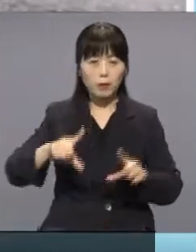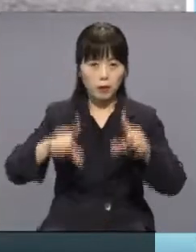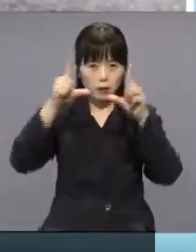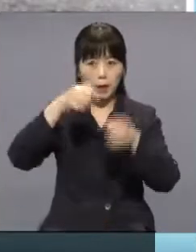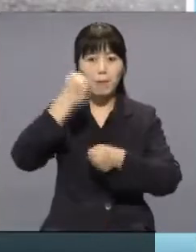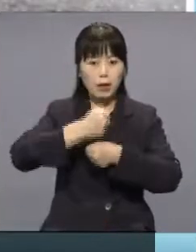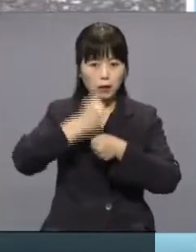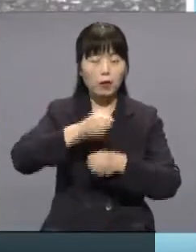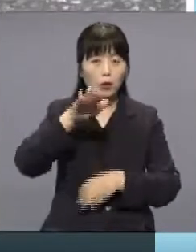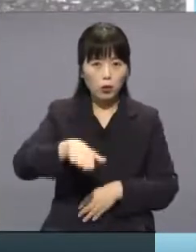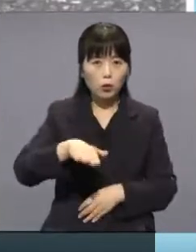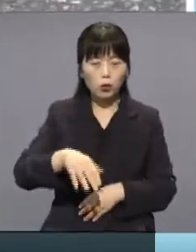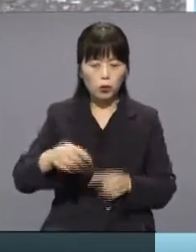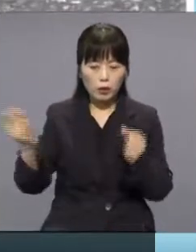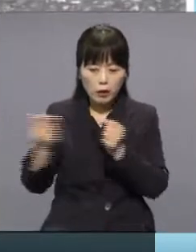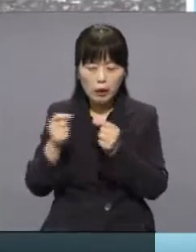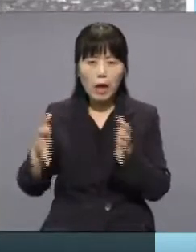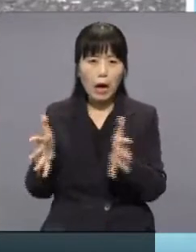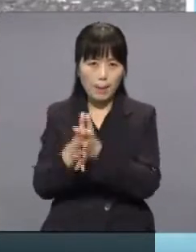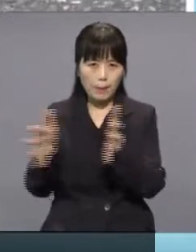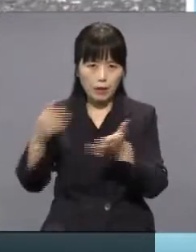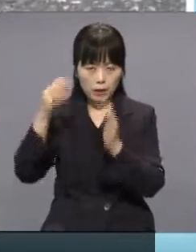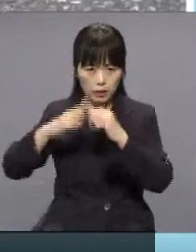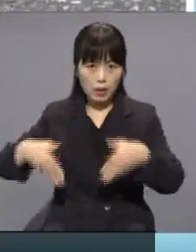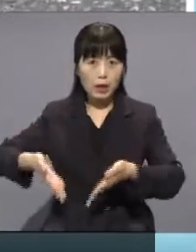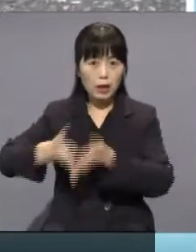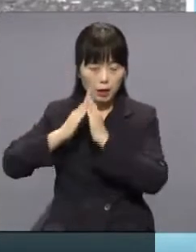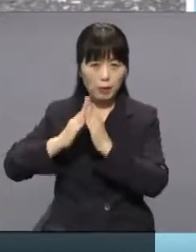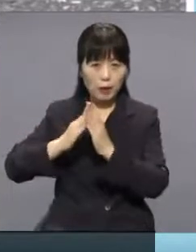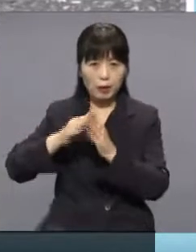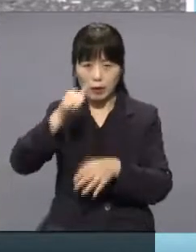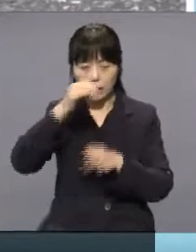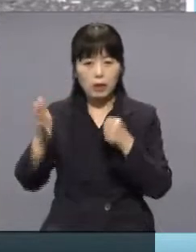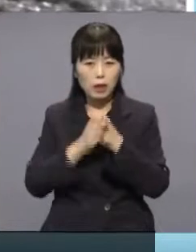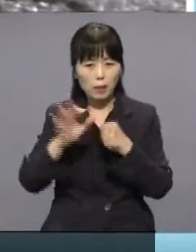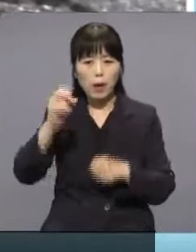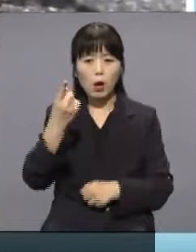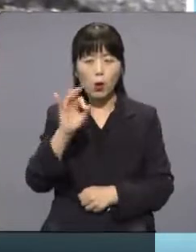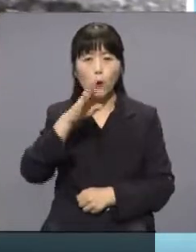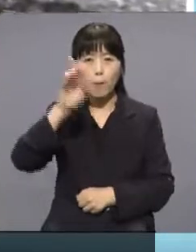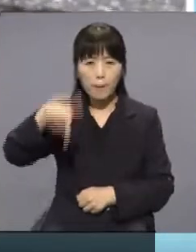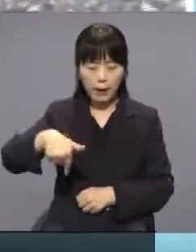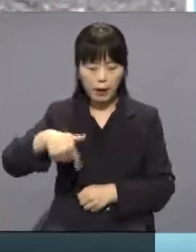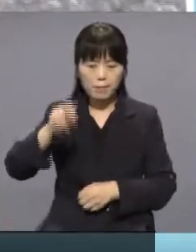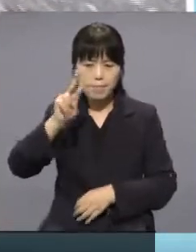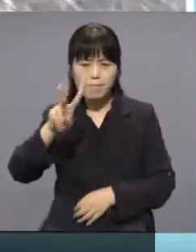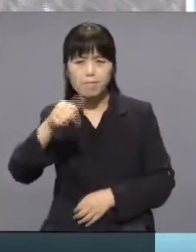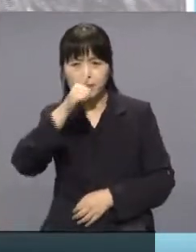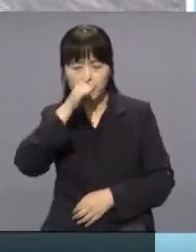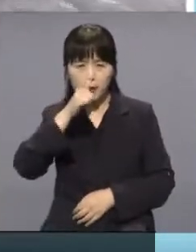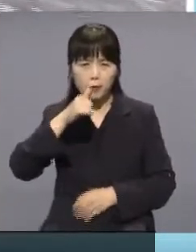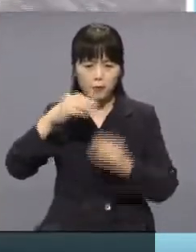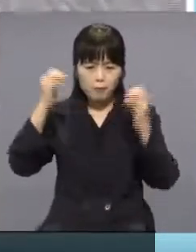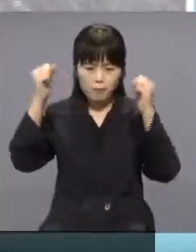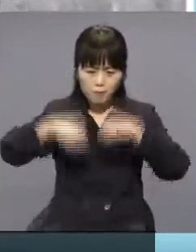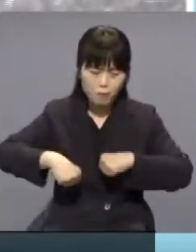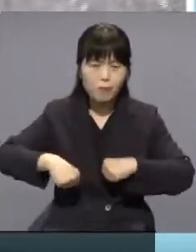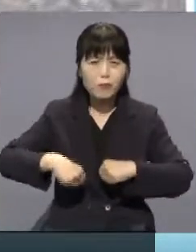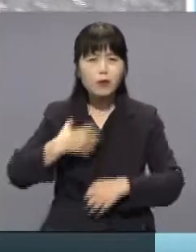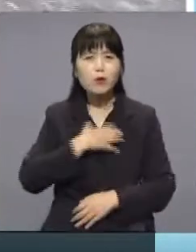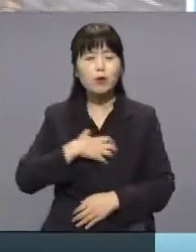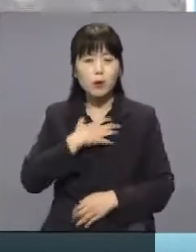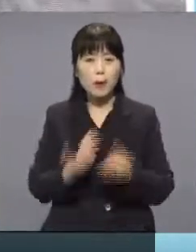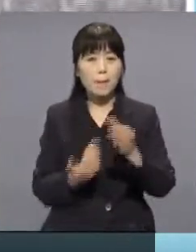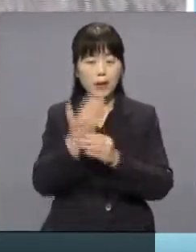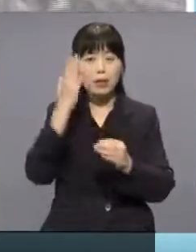지었을뿐만 아니라 인근에 아파트 재개발이 진행이 되면서 옹벽에 균열이 생기고 집안이 치마하는 등 붕괴